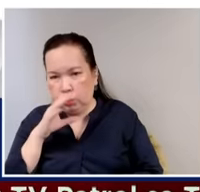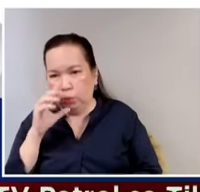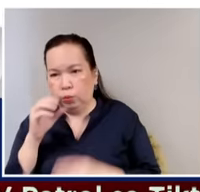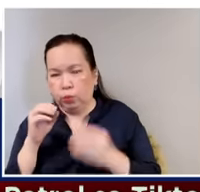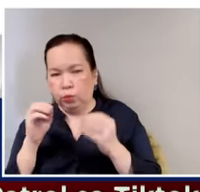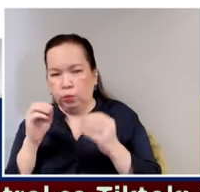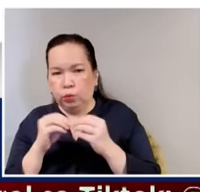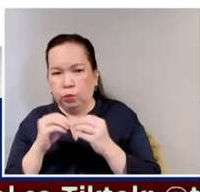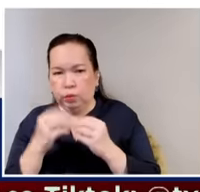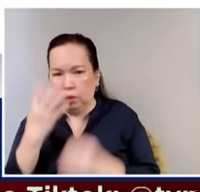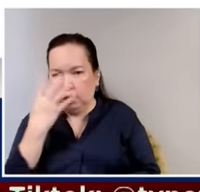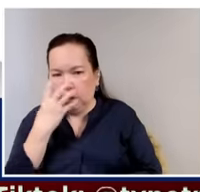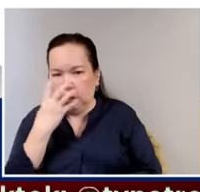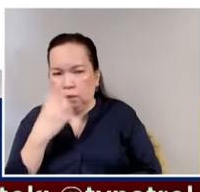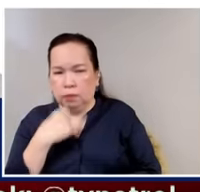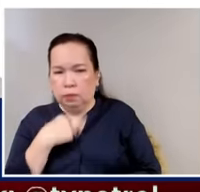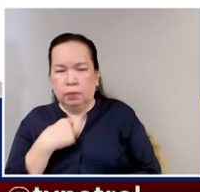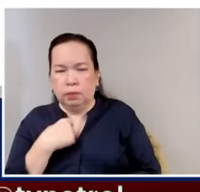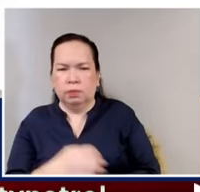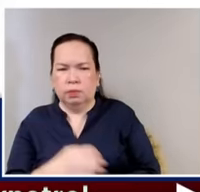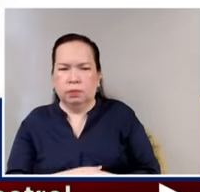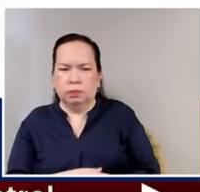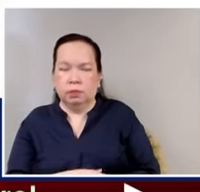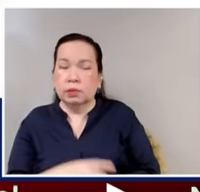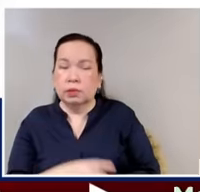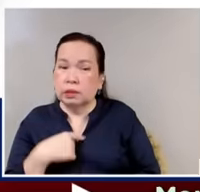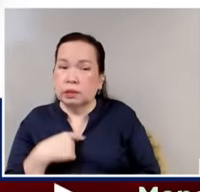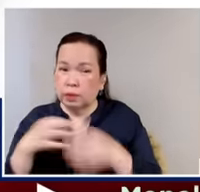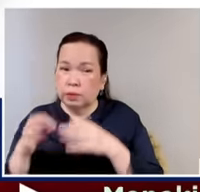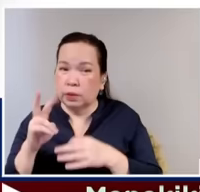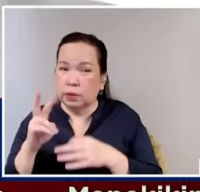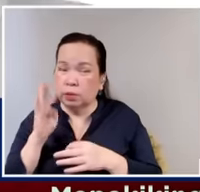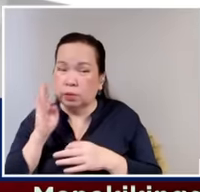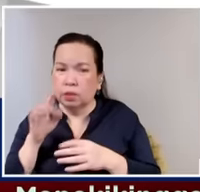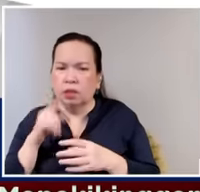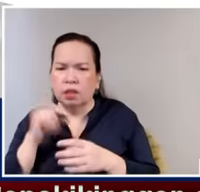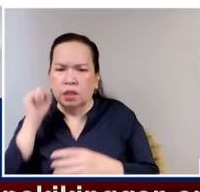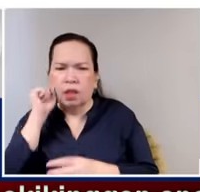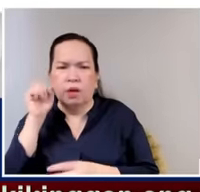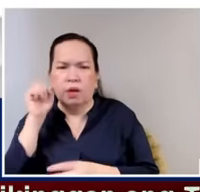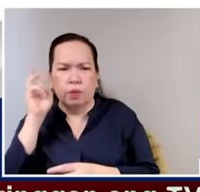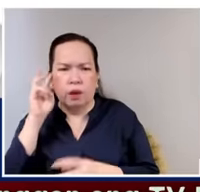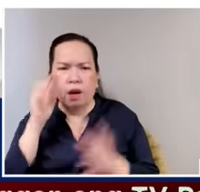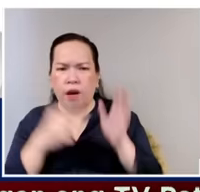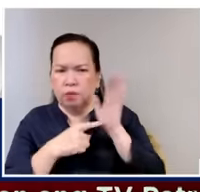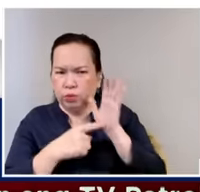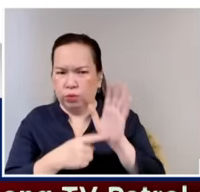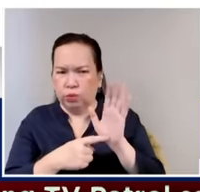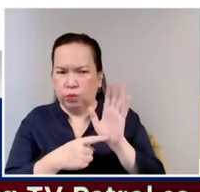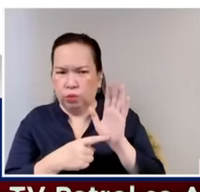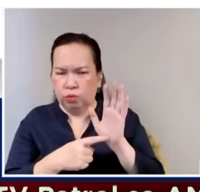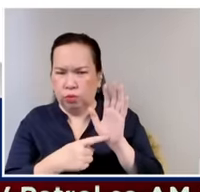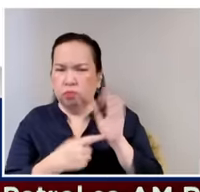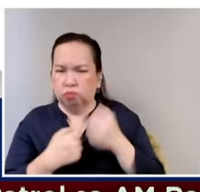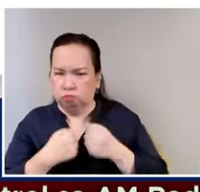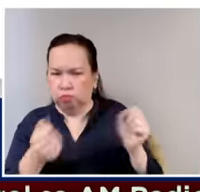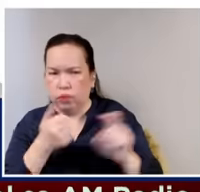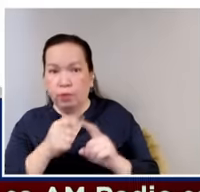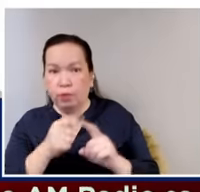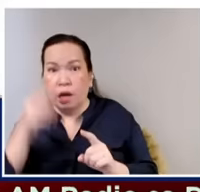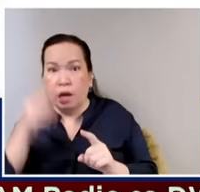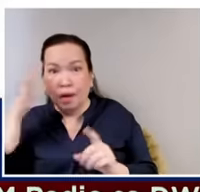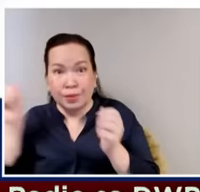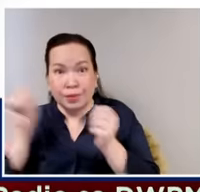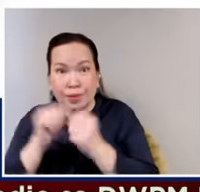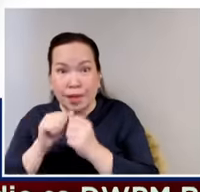galit na po sila sa akin. Paliwanag ng 2 kapatid ni Maria, alam nilang nagvi-video show siya. Pero hindi umano nila alam na kinukunan na